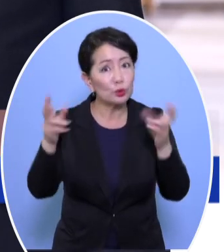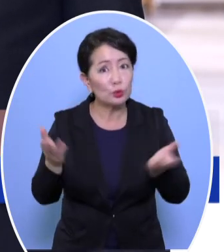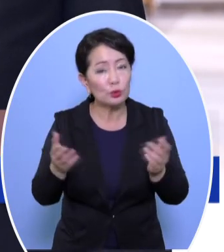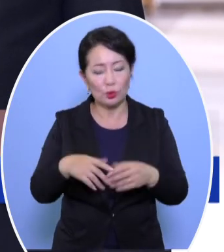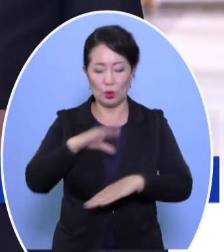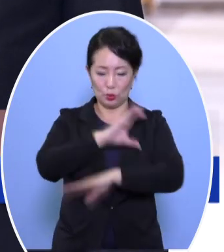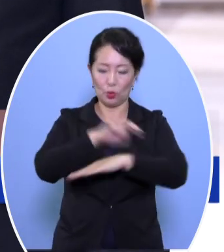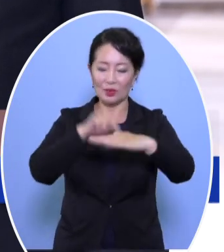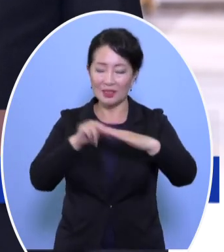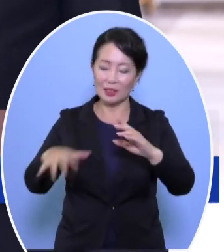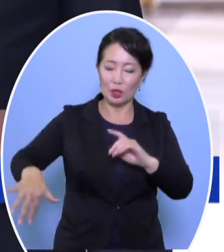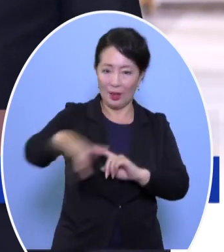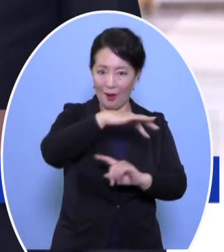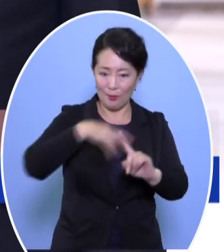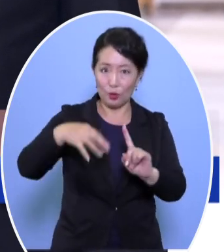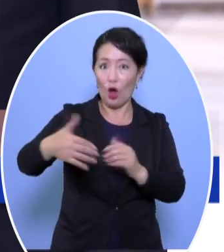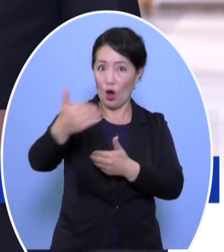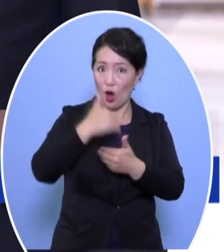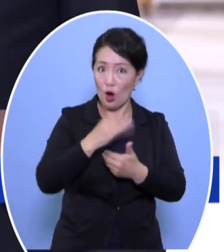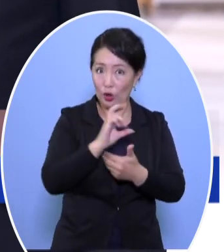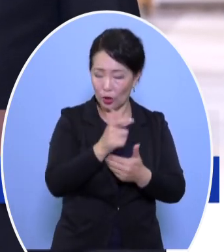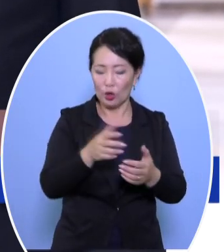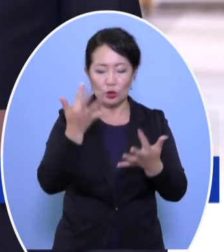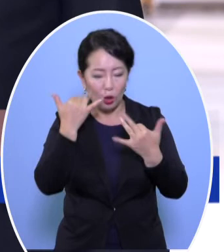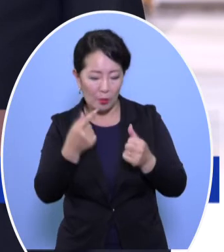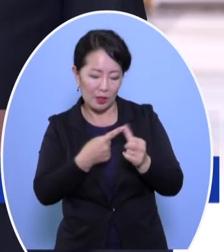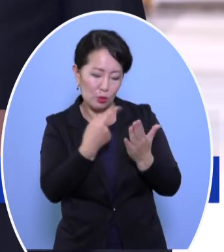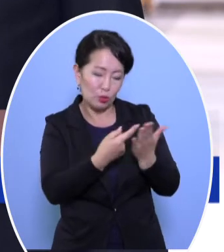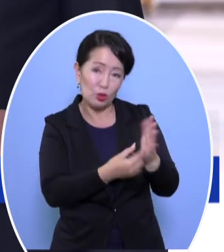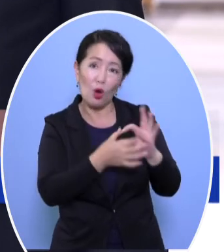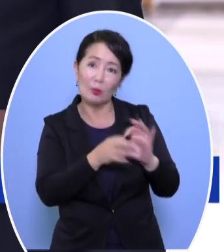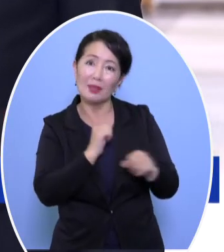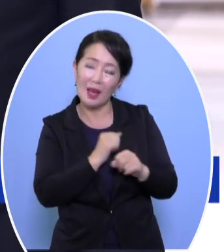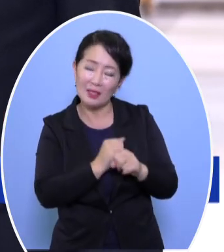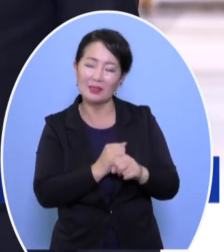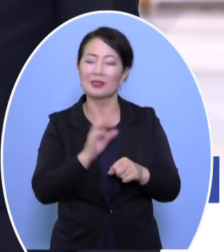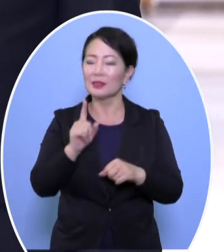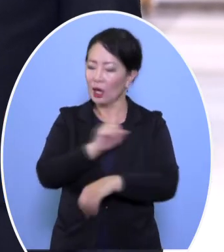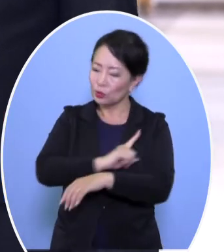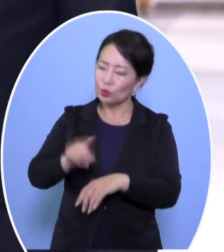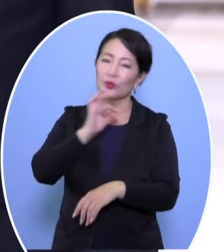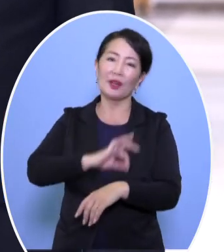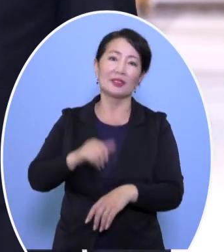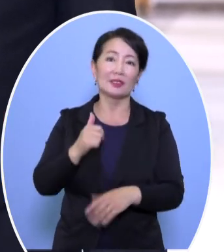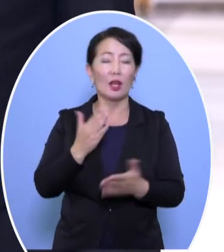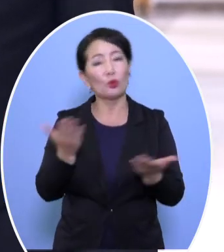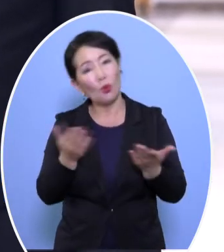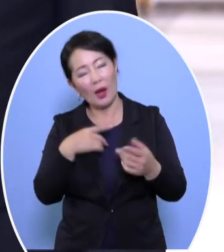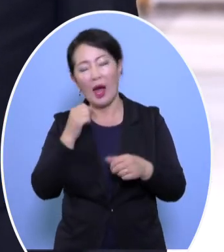дугаарыг бид сургууль цэцэрлэгийн хамрын сурах тойргийн хүрээнд зохион байгуулсан бүртгэлтэй холбоотой ажлуудад хэрхэн үр дүн ач